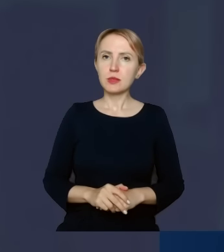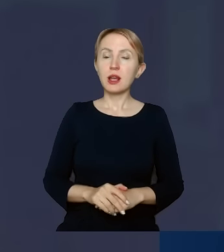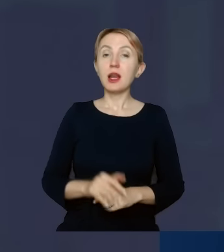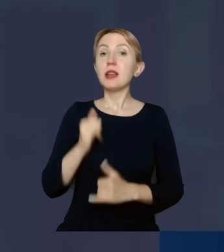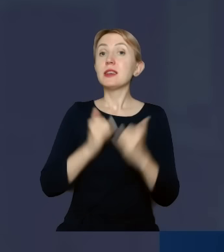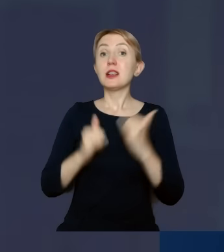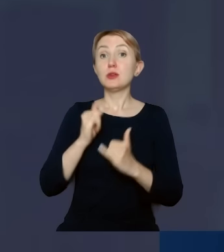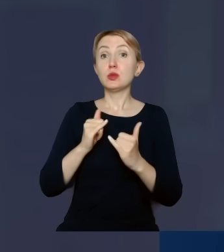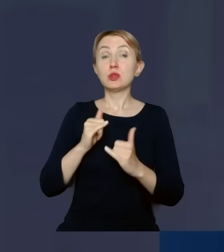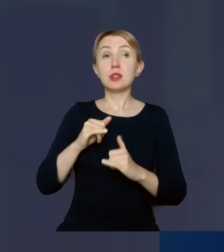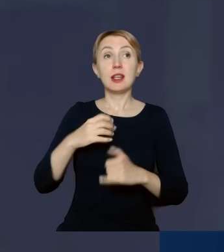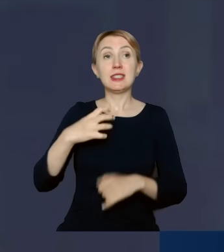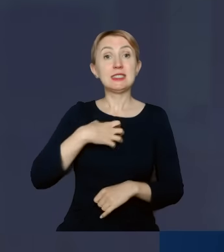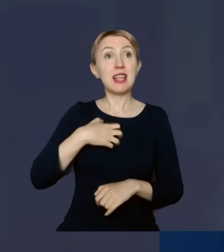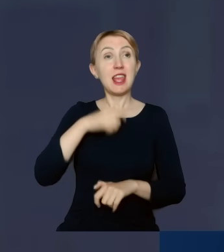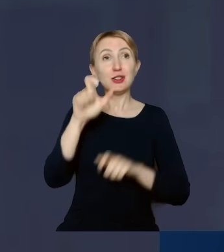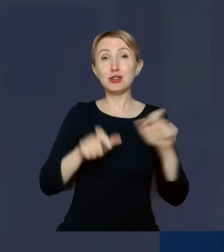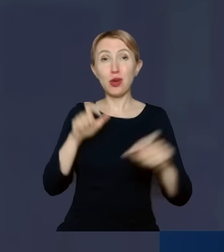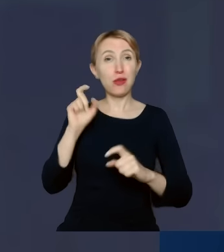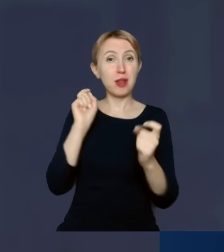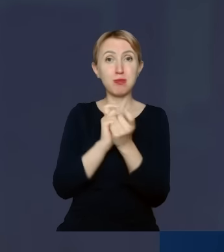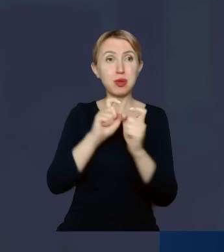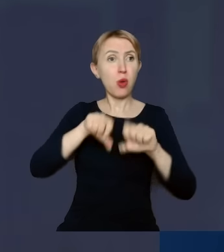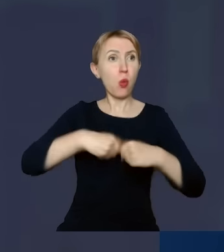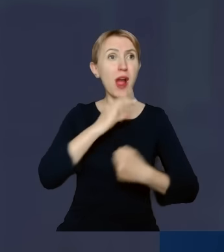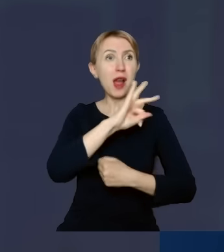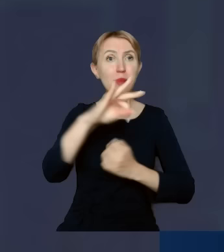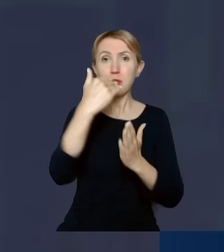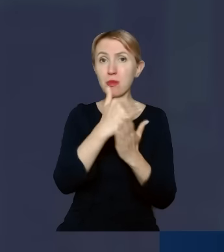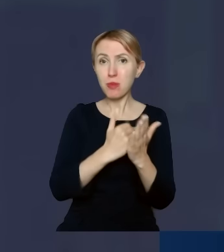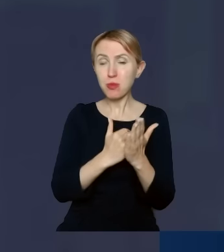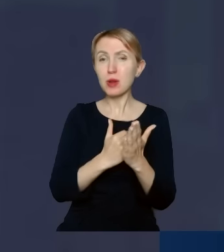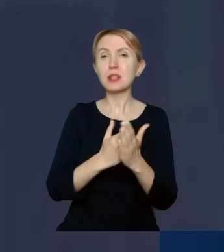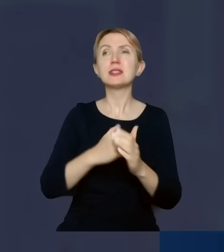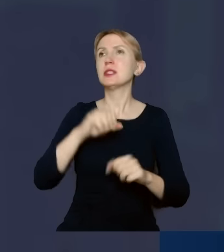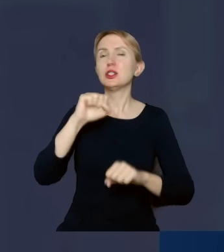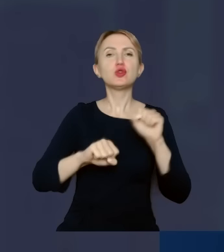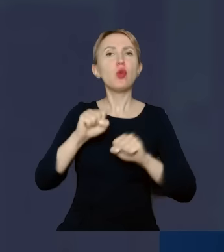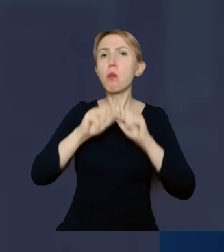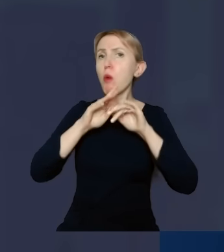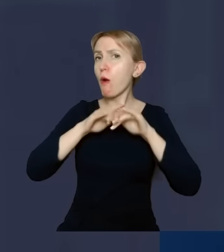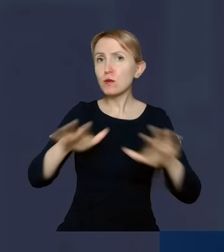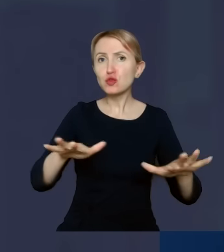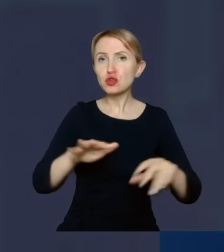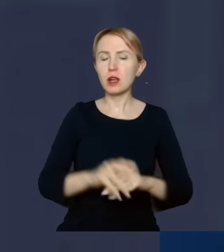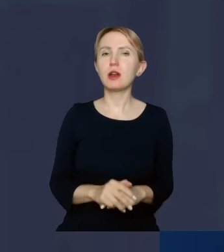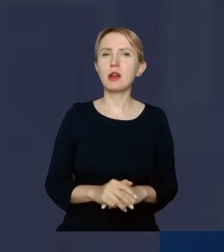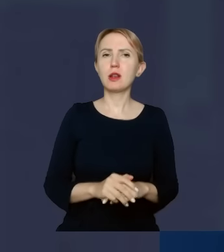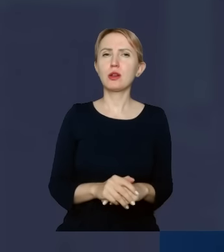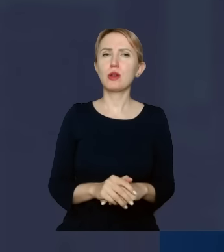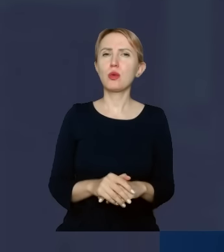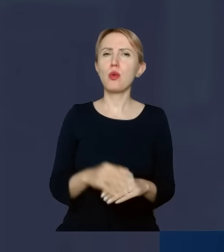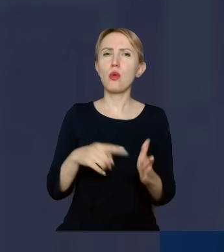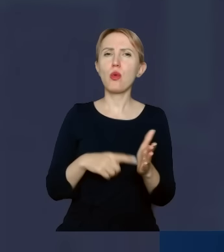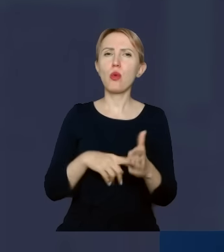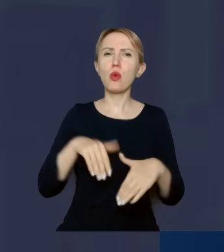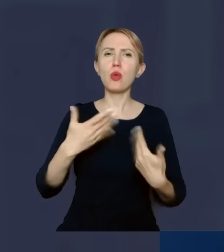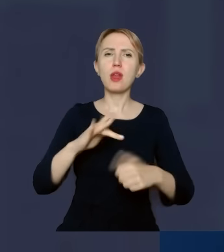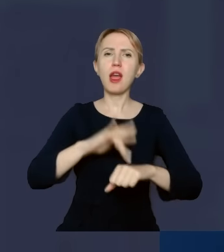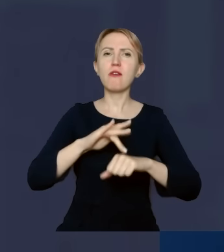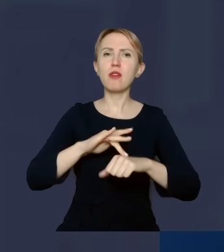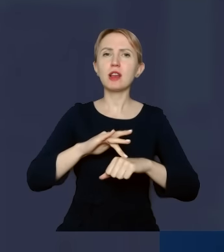status sędziów bezpodstawnie, sędziów sądów powszechnych, kiedy to ma skutkować